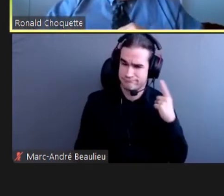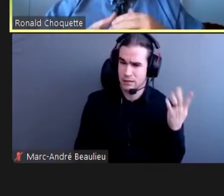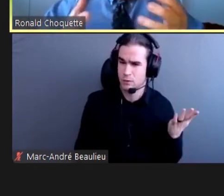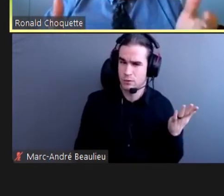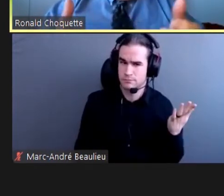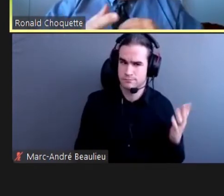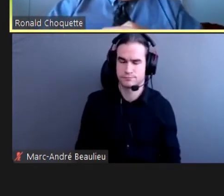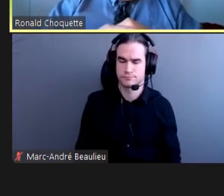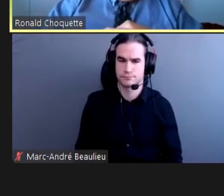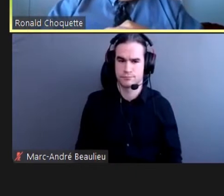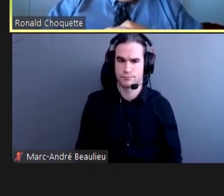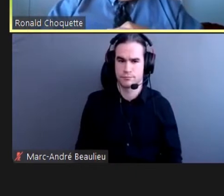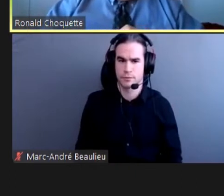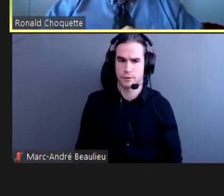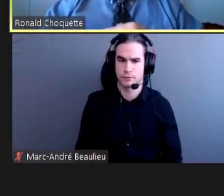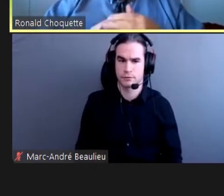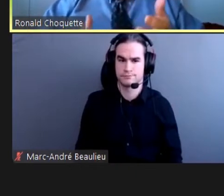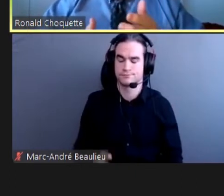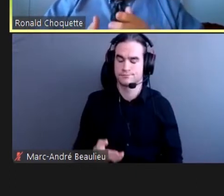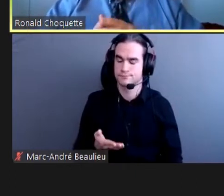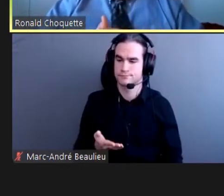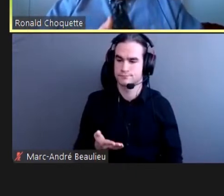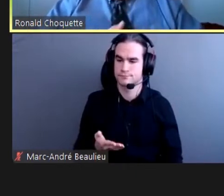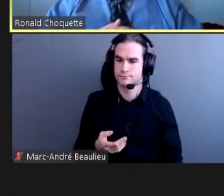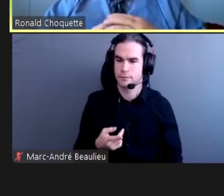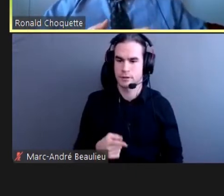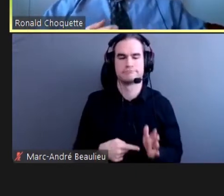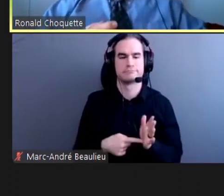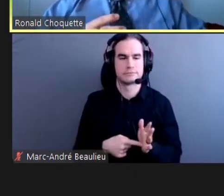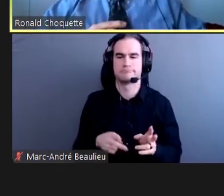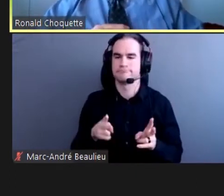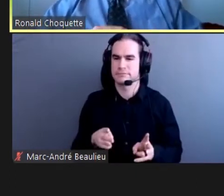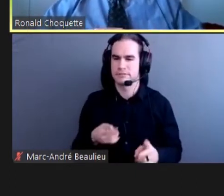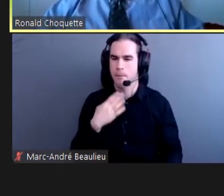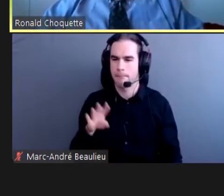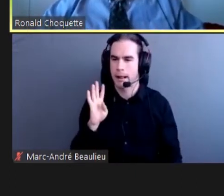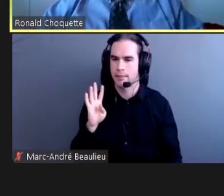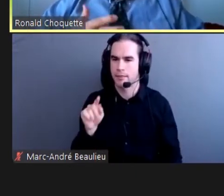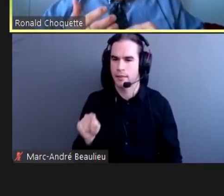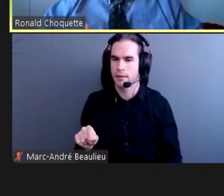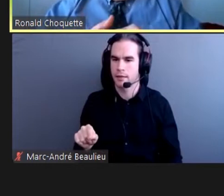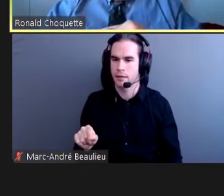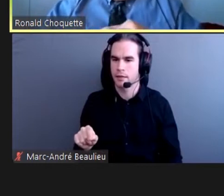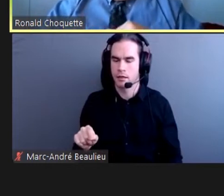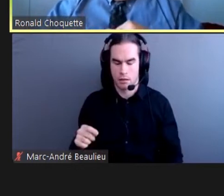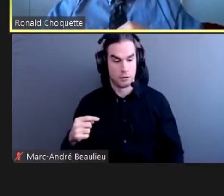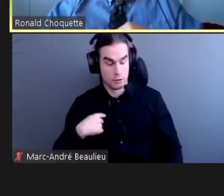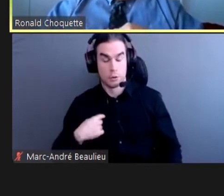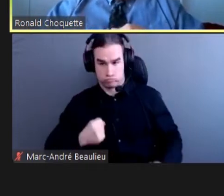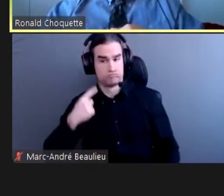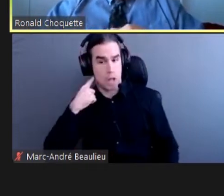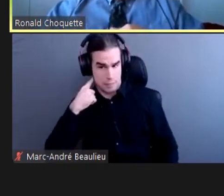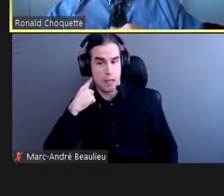sons-là. Puis ça explique pourquoi qu'une personne qui est malentendante va dire « j'entends ». Mais